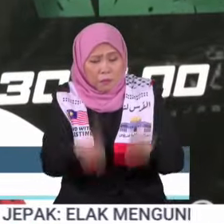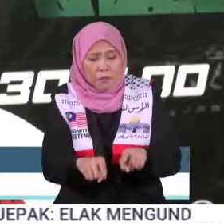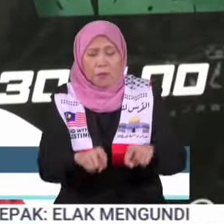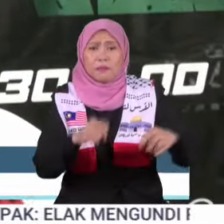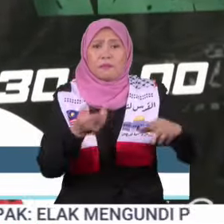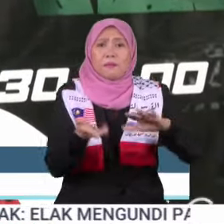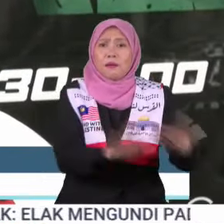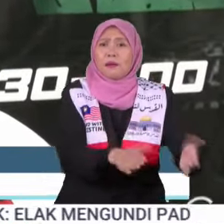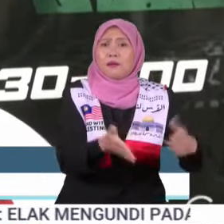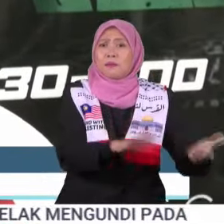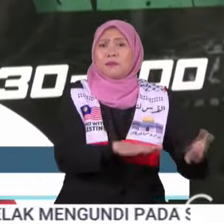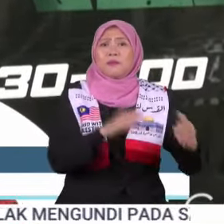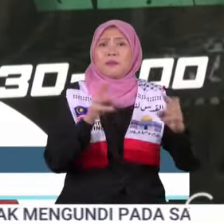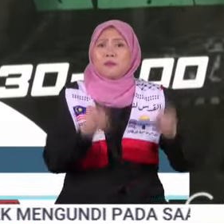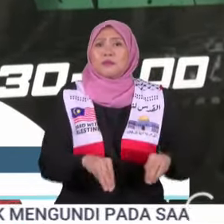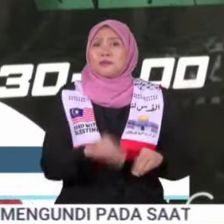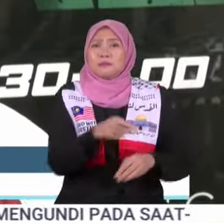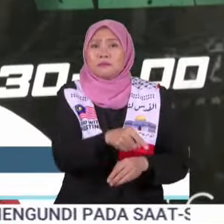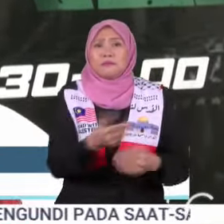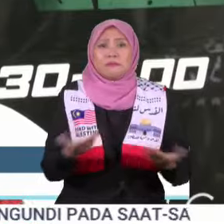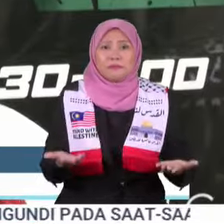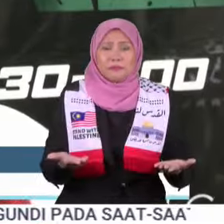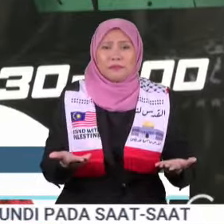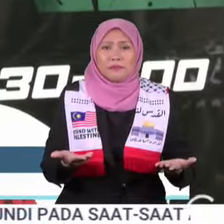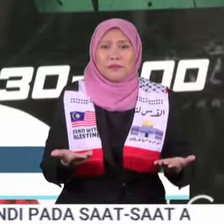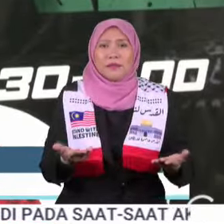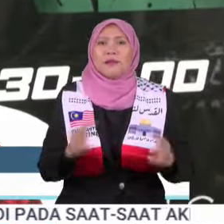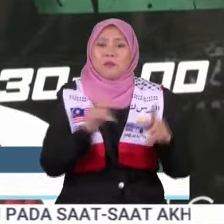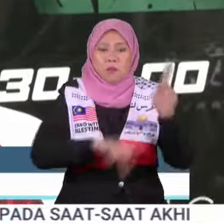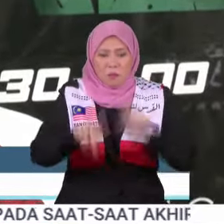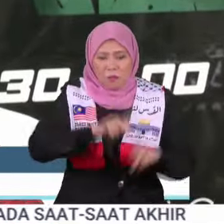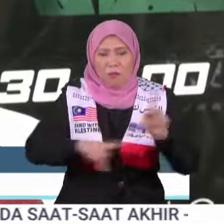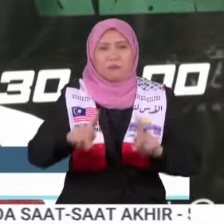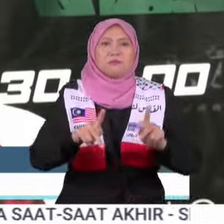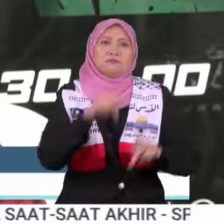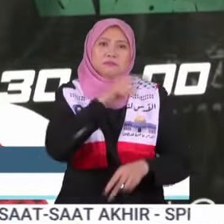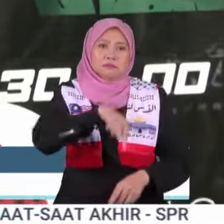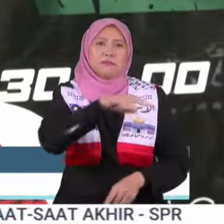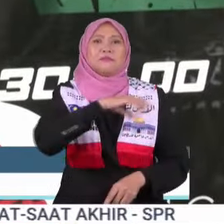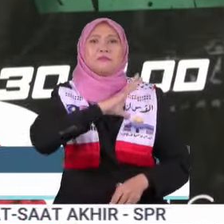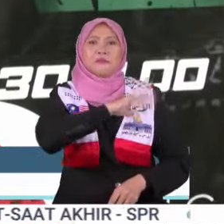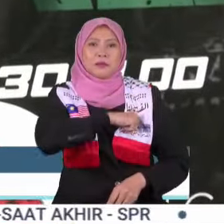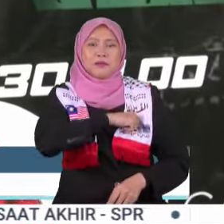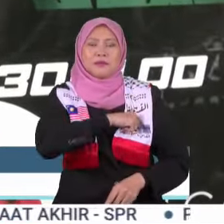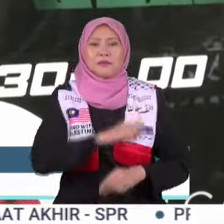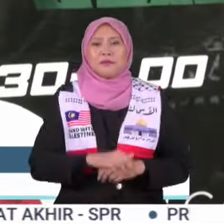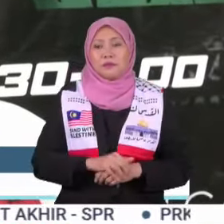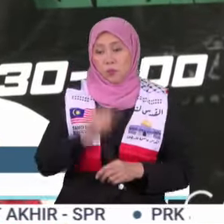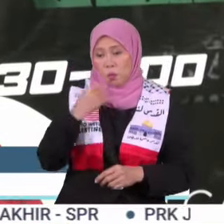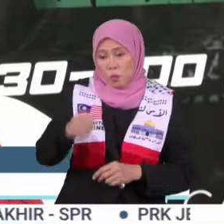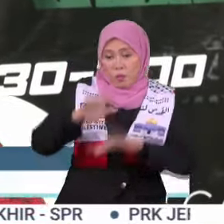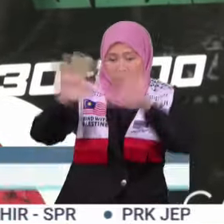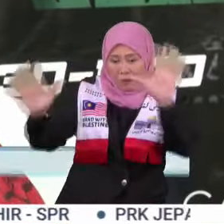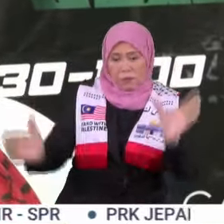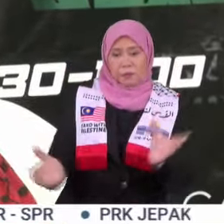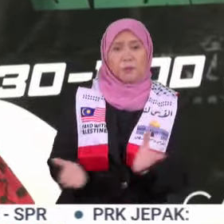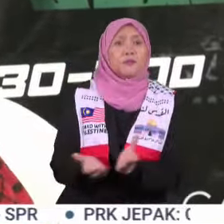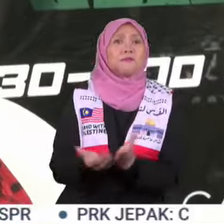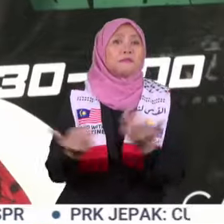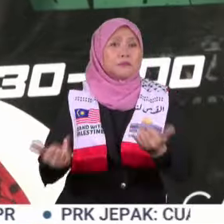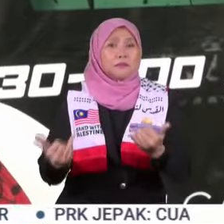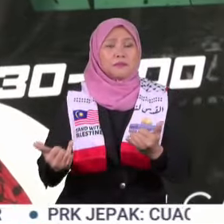kematian manusia itu adalah daripada penduduk awam di bumi Palestin. Kita menyuruh kepada dunia hari